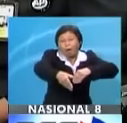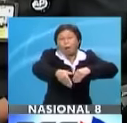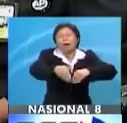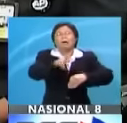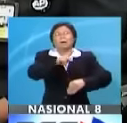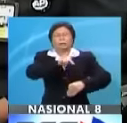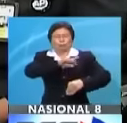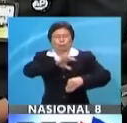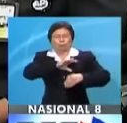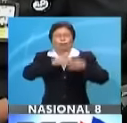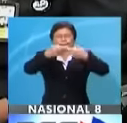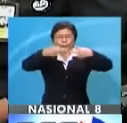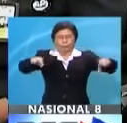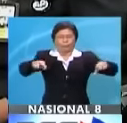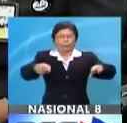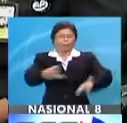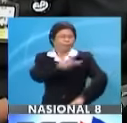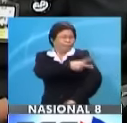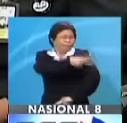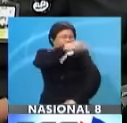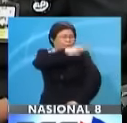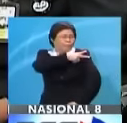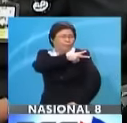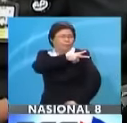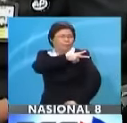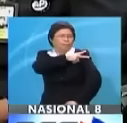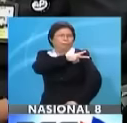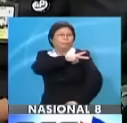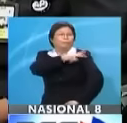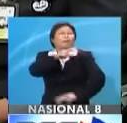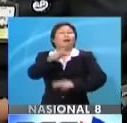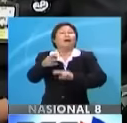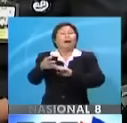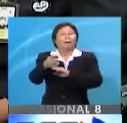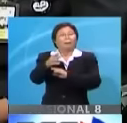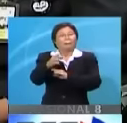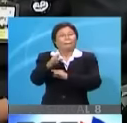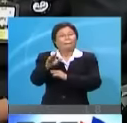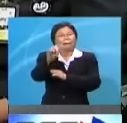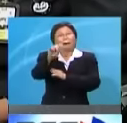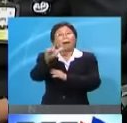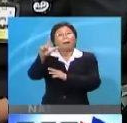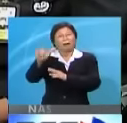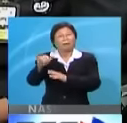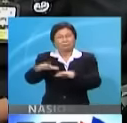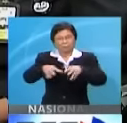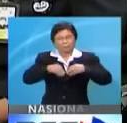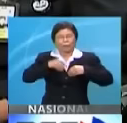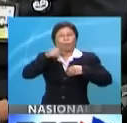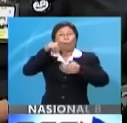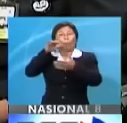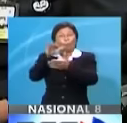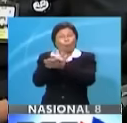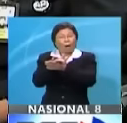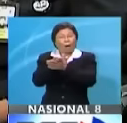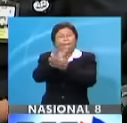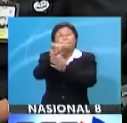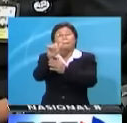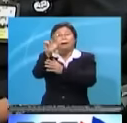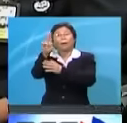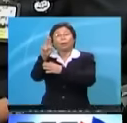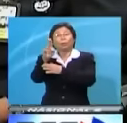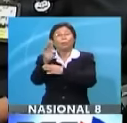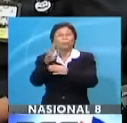Khalid menyempurnakan majlis kenaikan pangkat kepada Allahyarham Razkan Seran yang diterima balunya Seti Nur Afeni Andu di